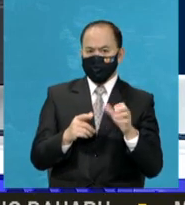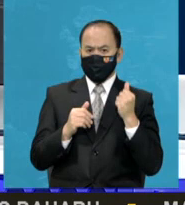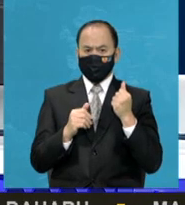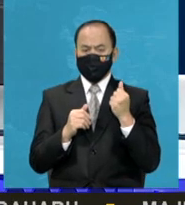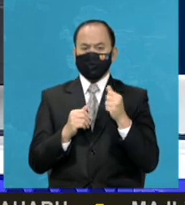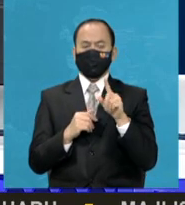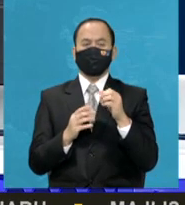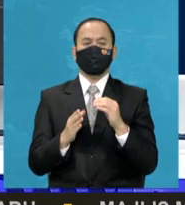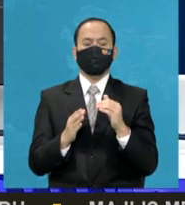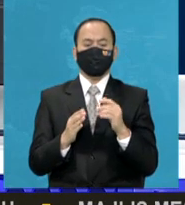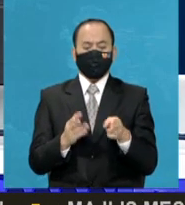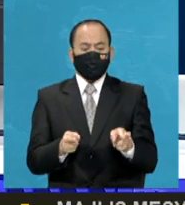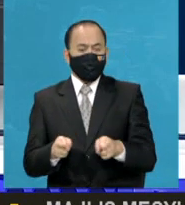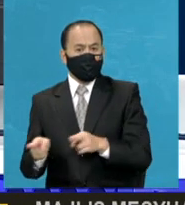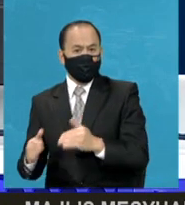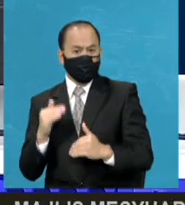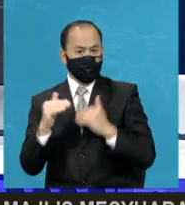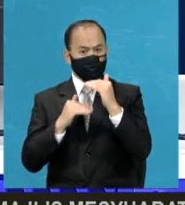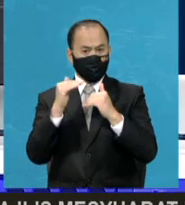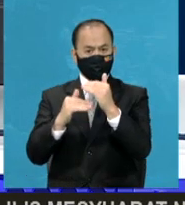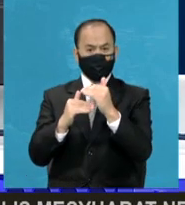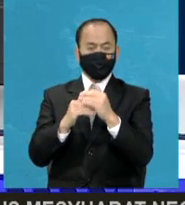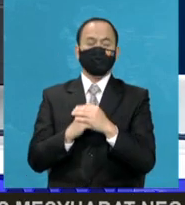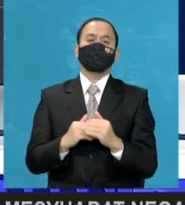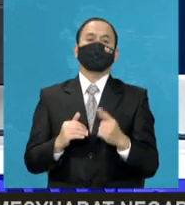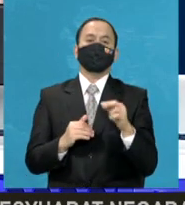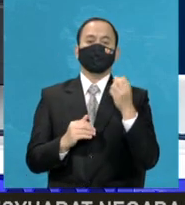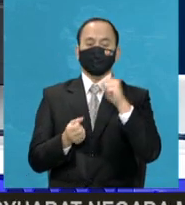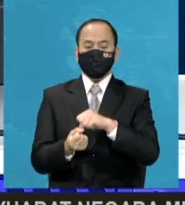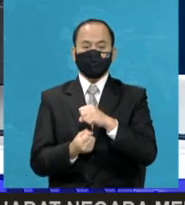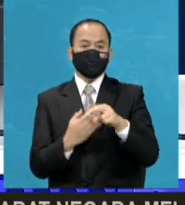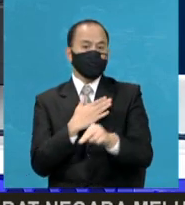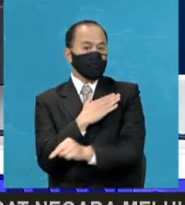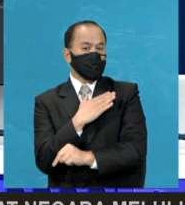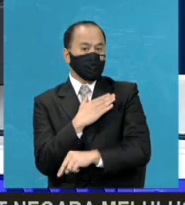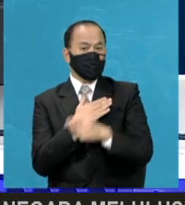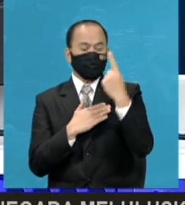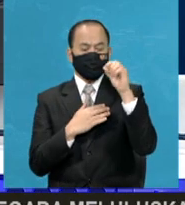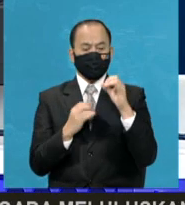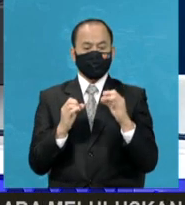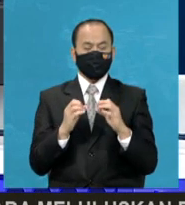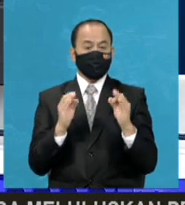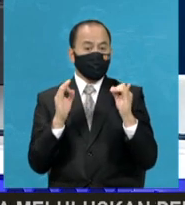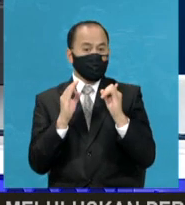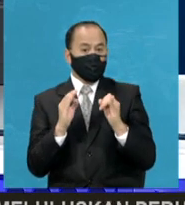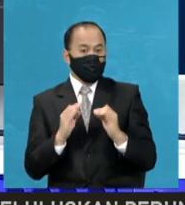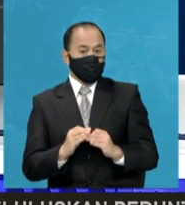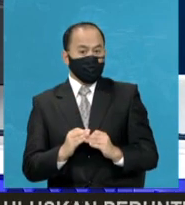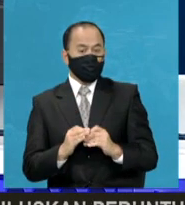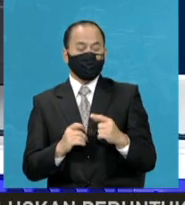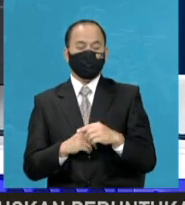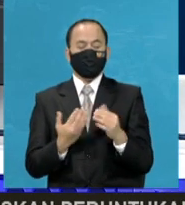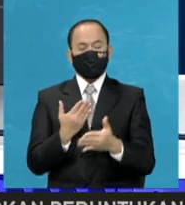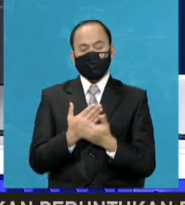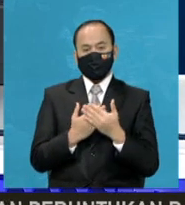pembangunan ke arah pembangunan sosial ekonomi negara termasuk penyediaan infrastruktur dan kemudian awam